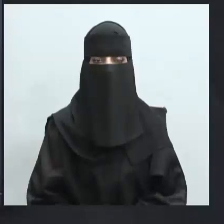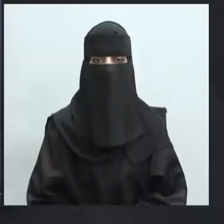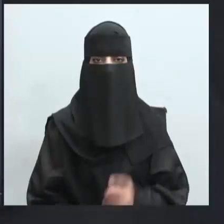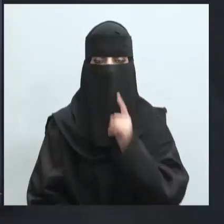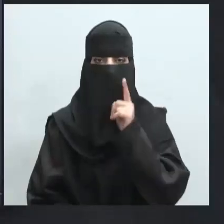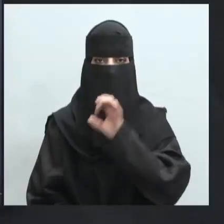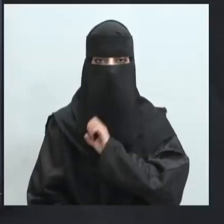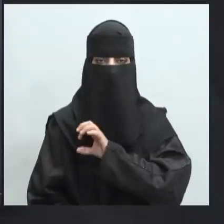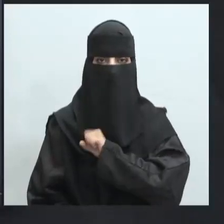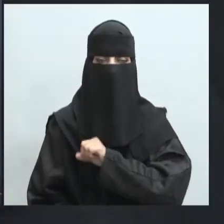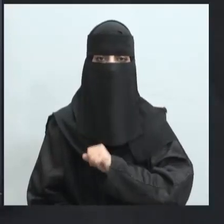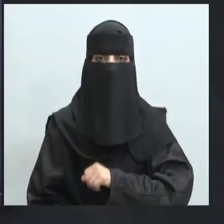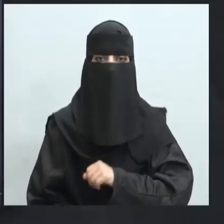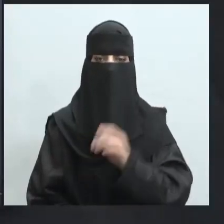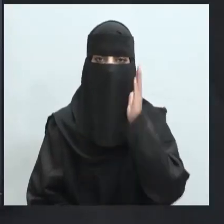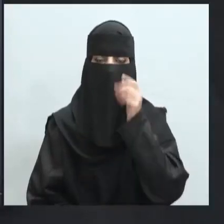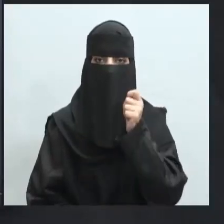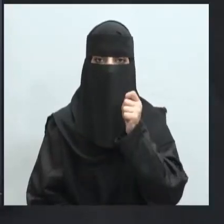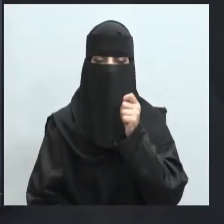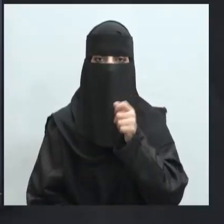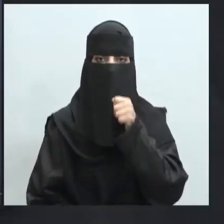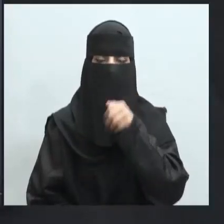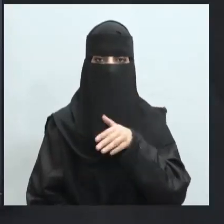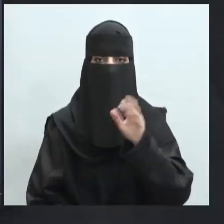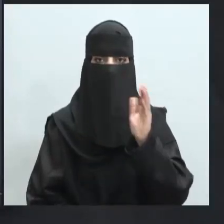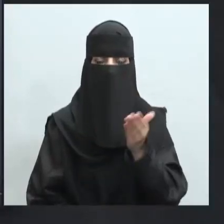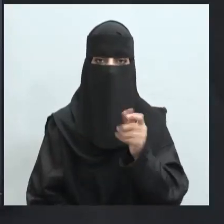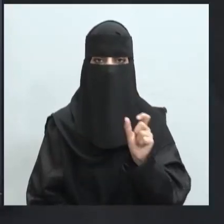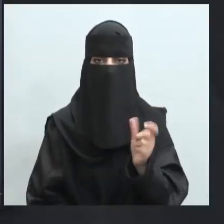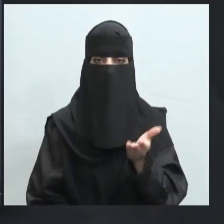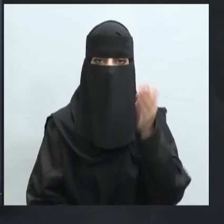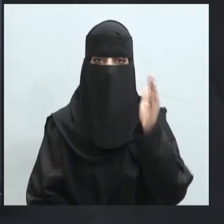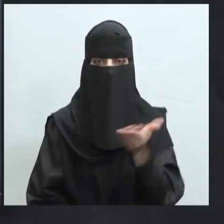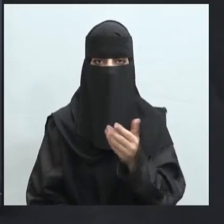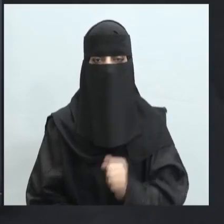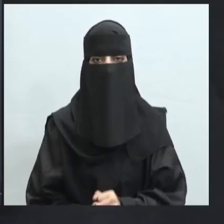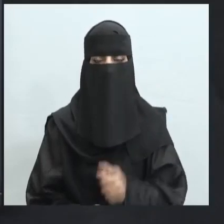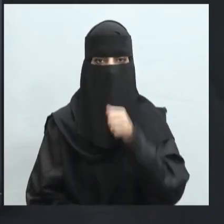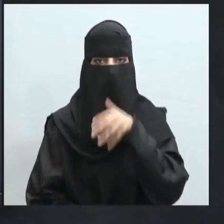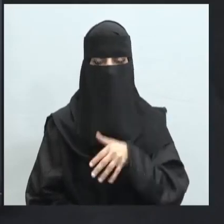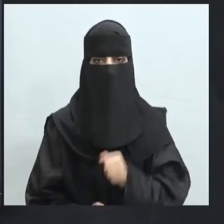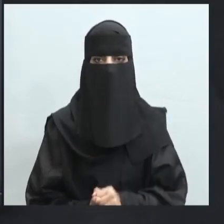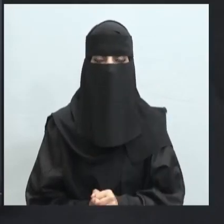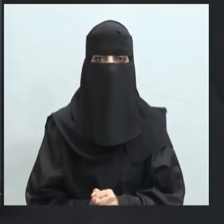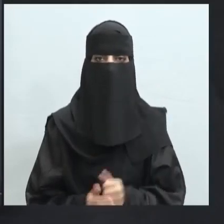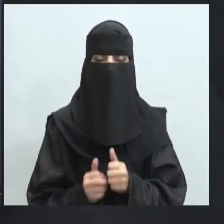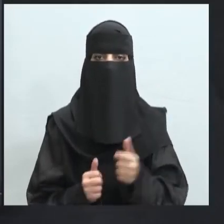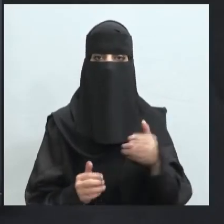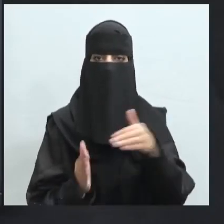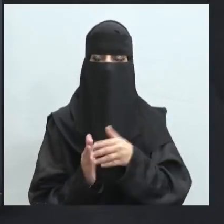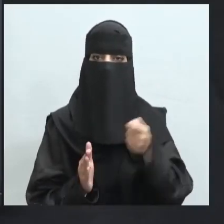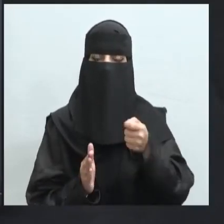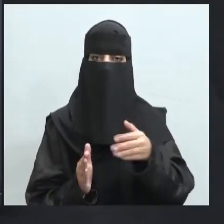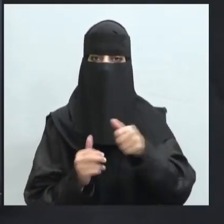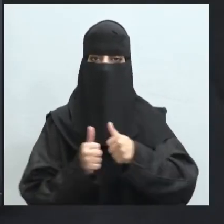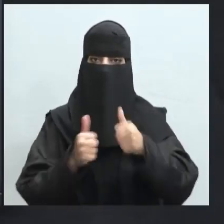بسم الله الرحمن الرحيم والصلاه والسلام على اشرف الانبياء والمرسلين نبينا محمد عليه وعلى